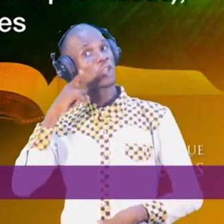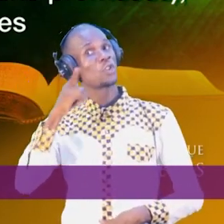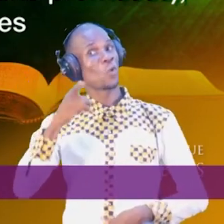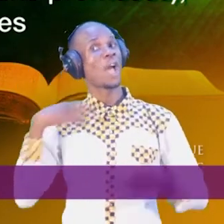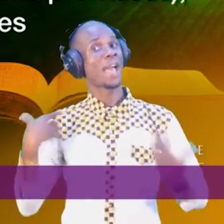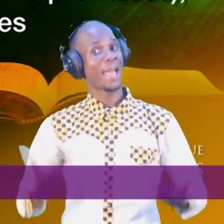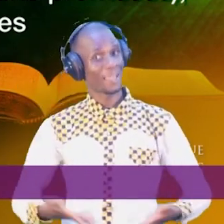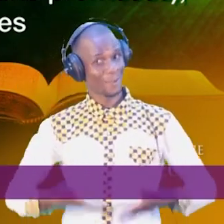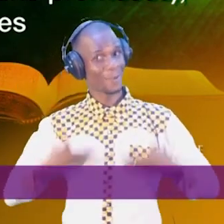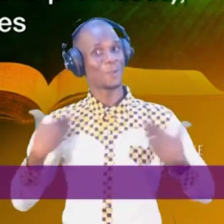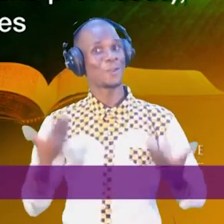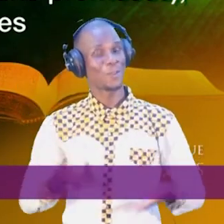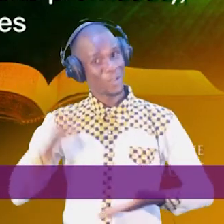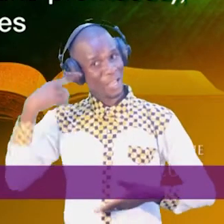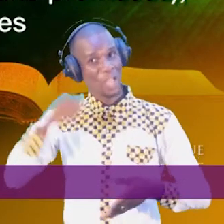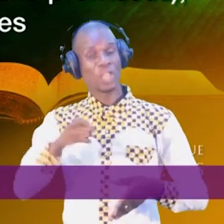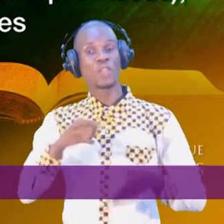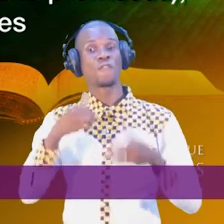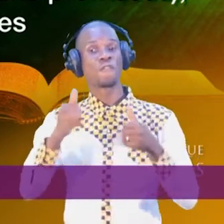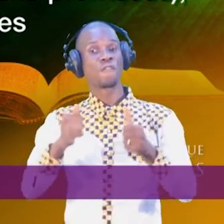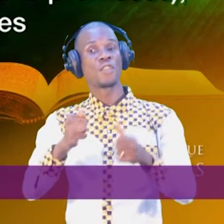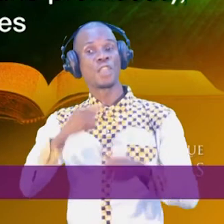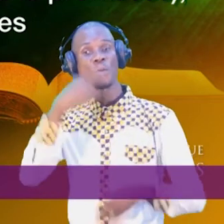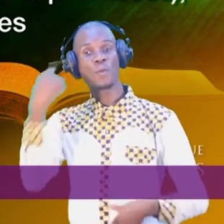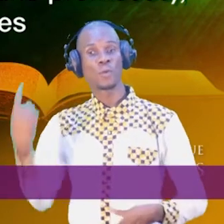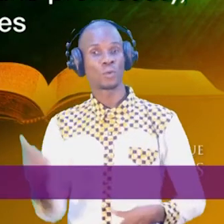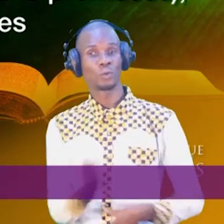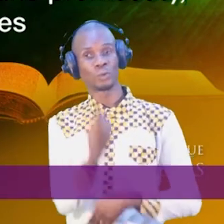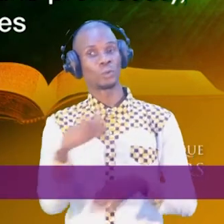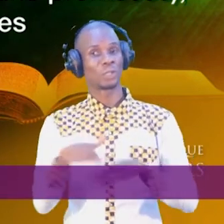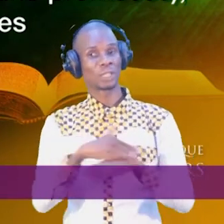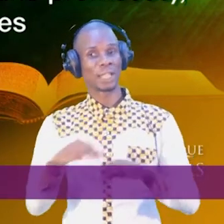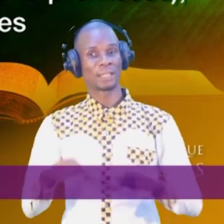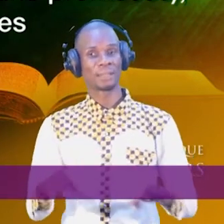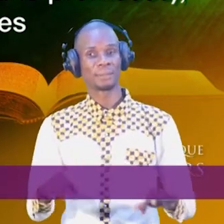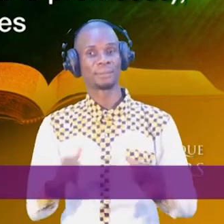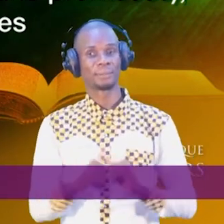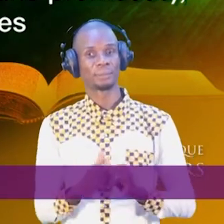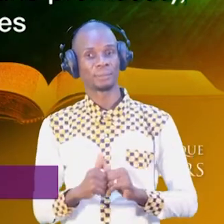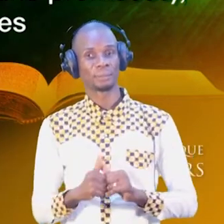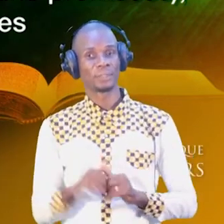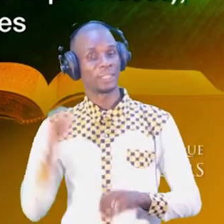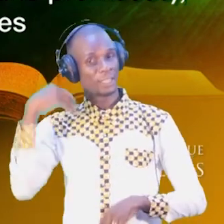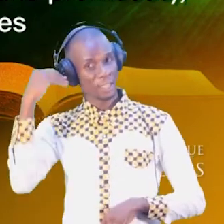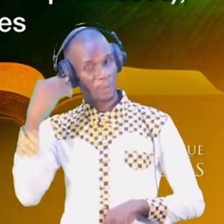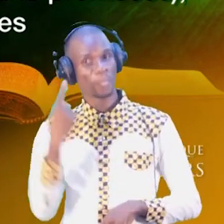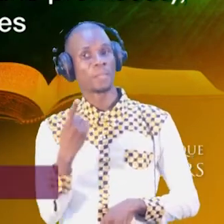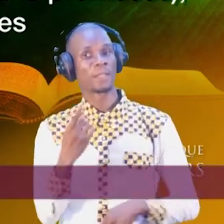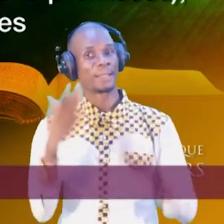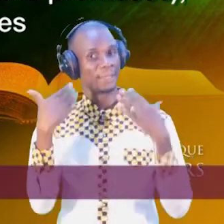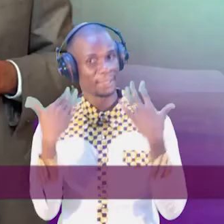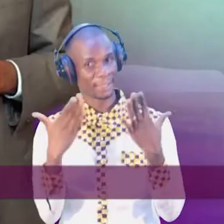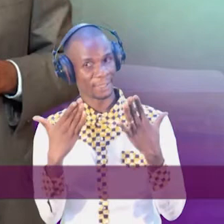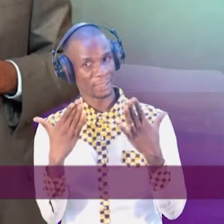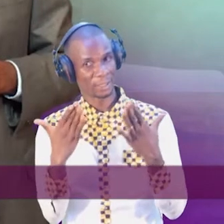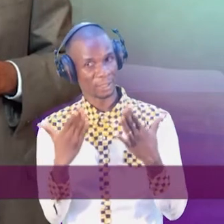wayo yango ezali mobeko ya liboso ezali na elaka ete ozala moto na esengo mpe omela bomoi molai na mokili